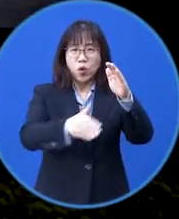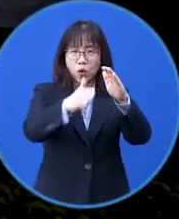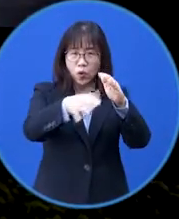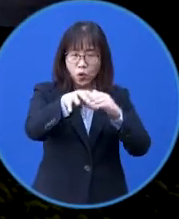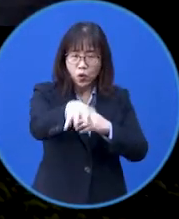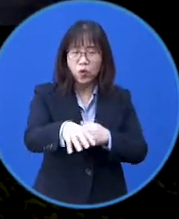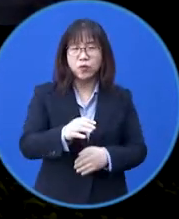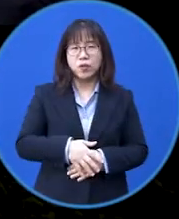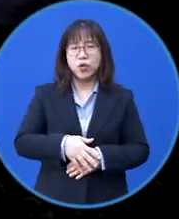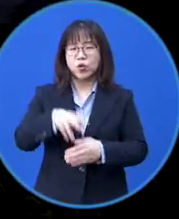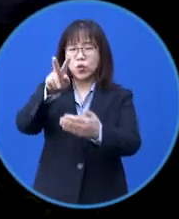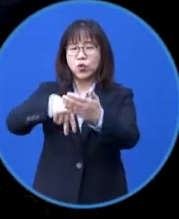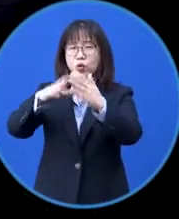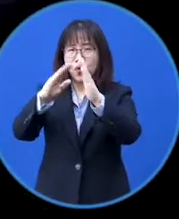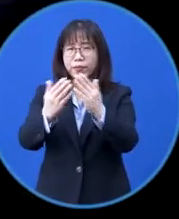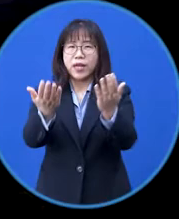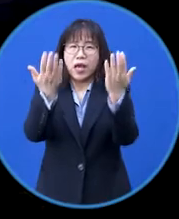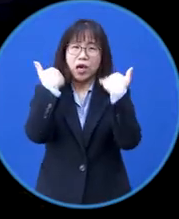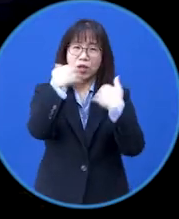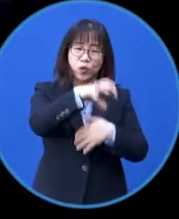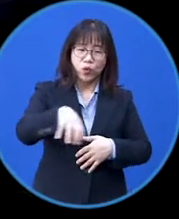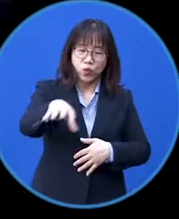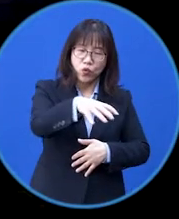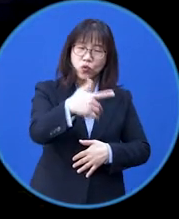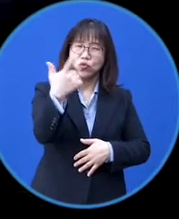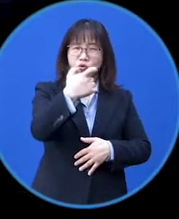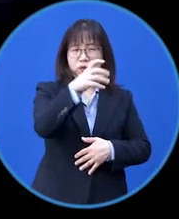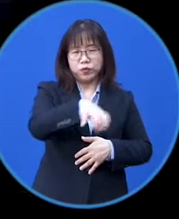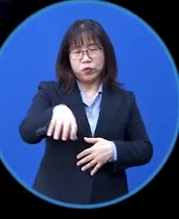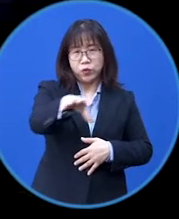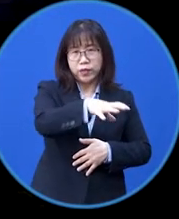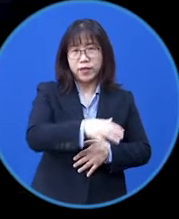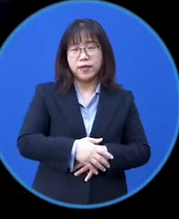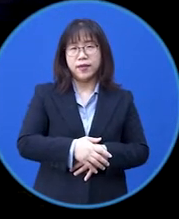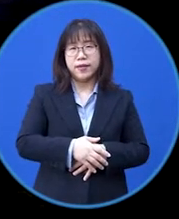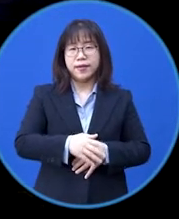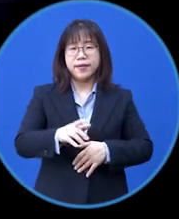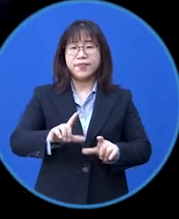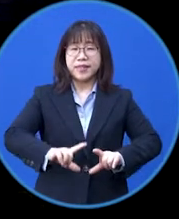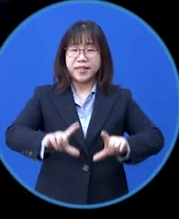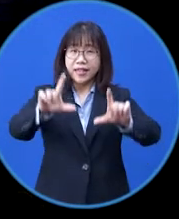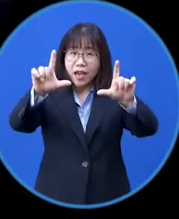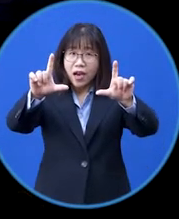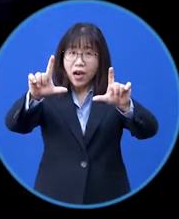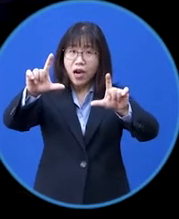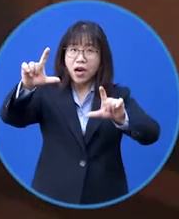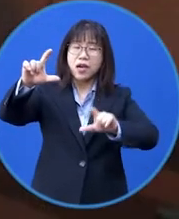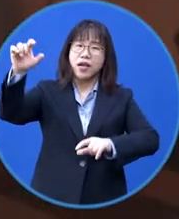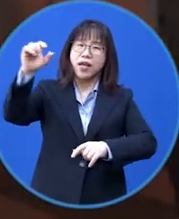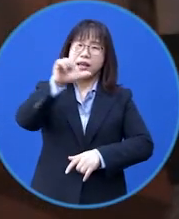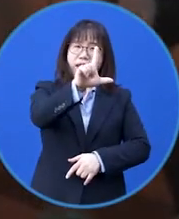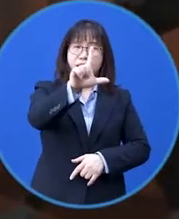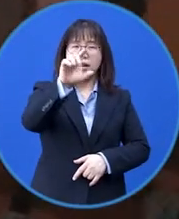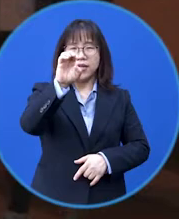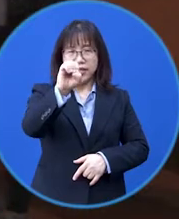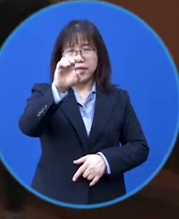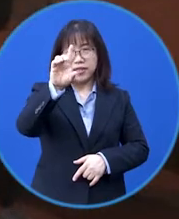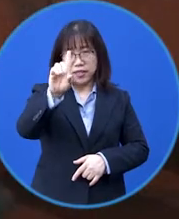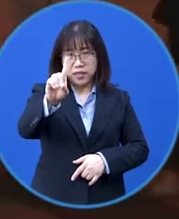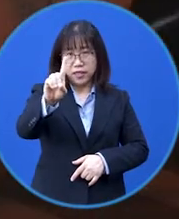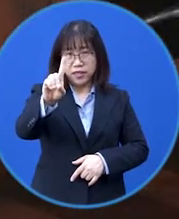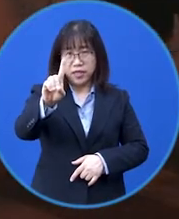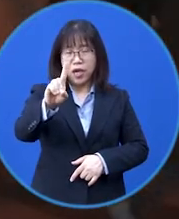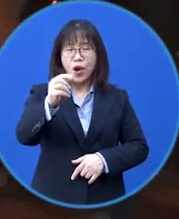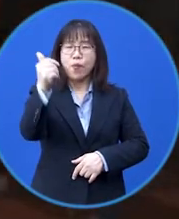주민 생활과 밀접한 60여 곳의 시설에 태양광 LED 건물 번호판을 설치했습니다. 야간에는